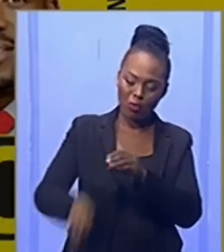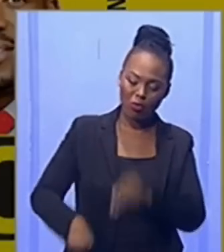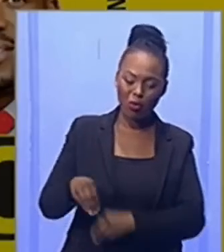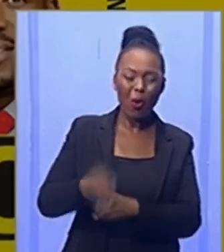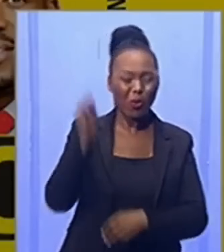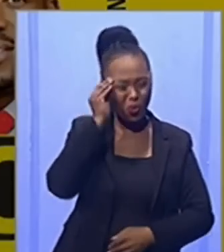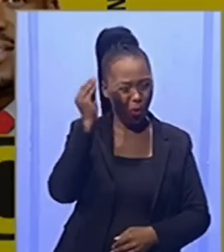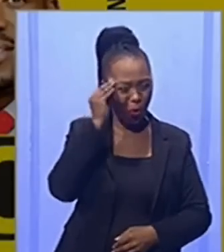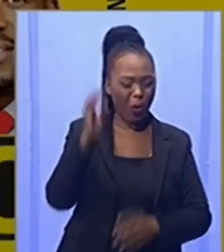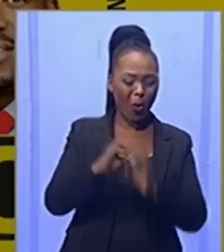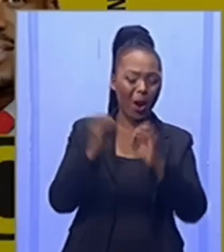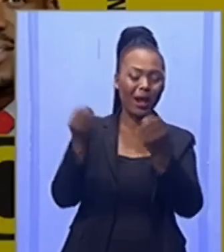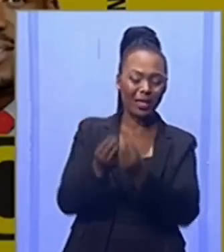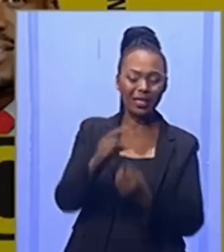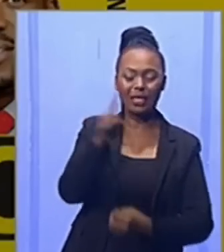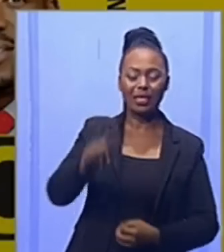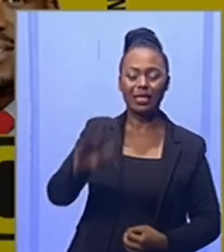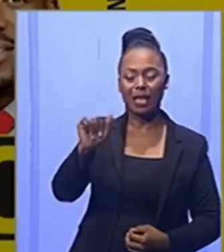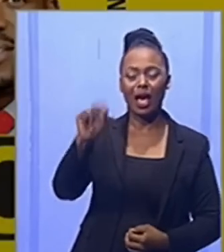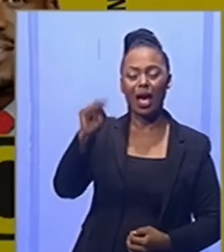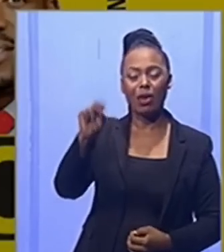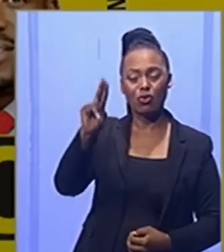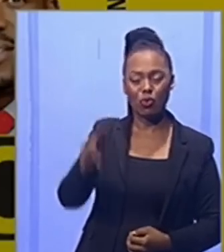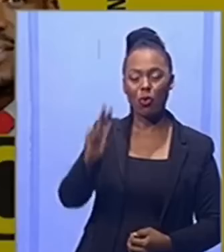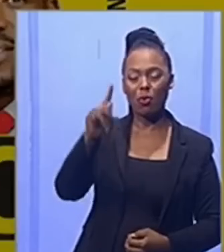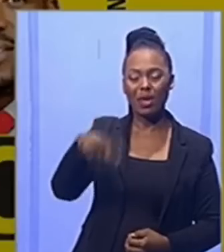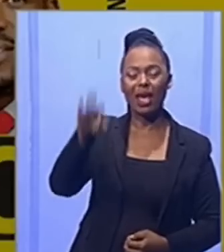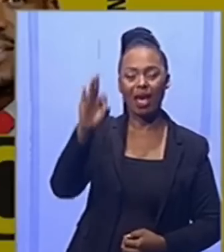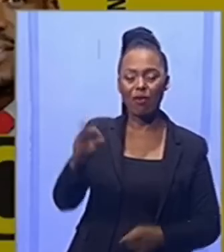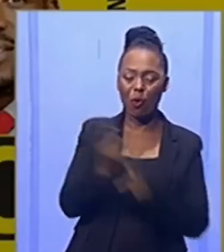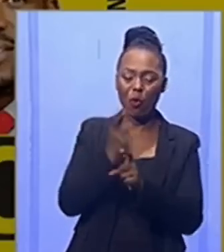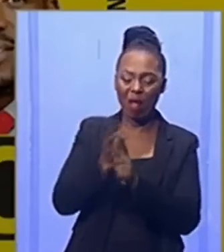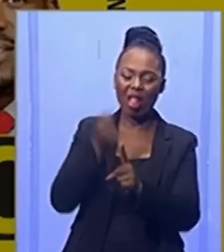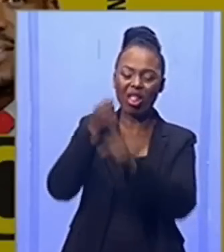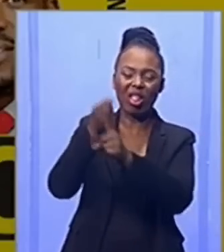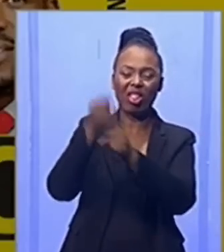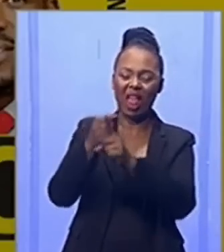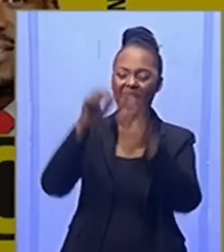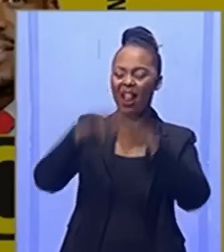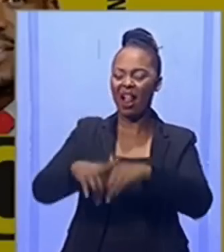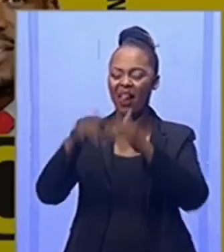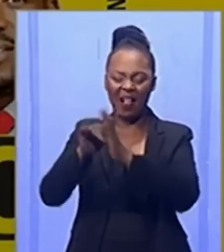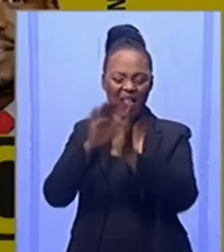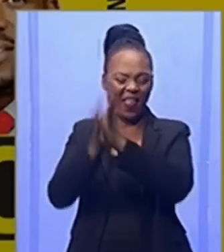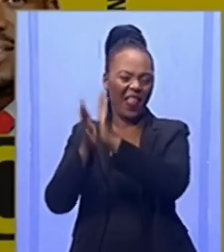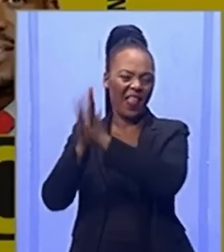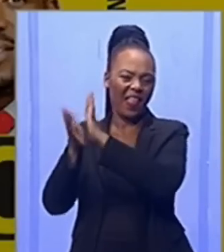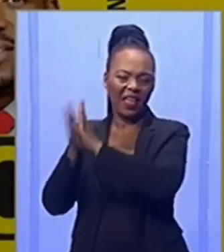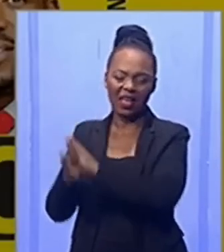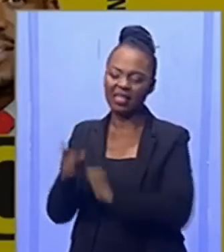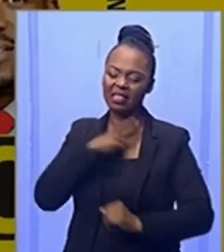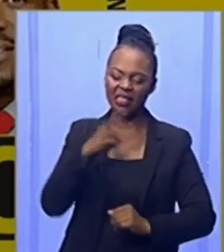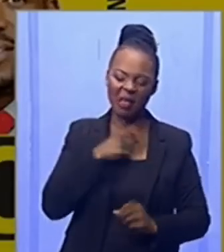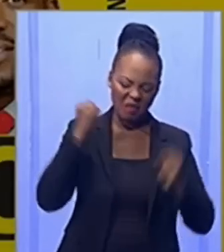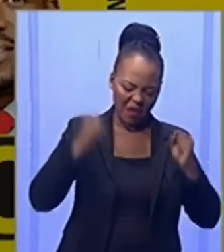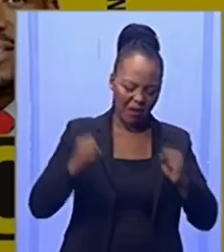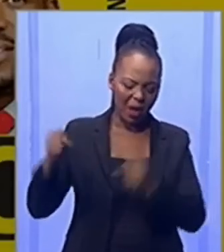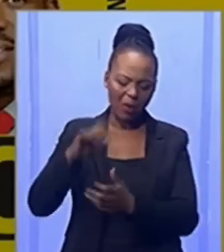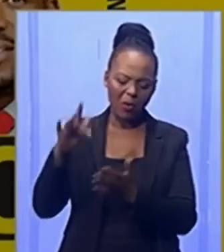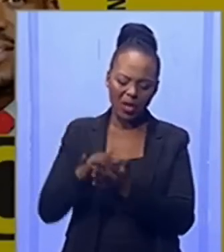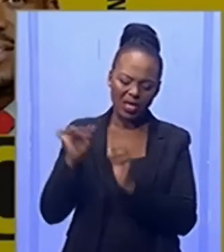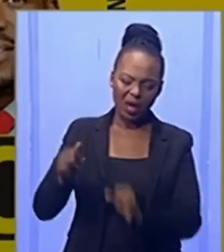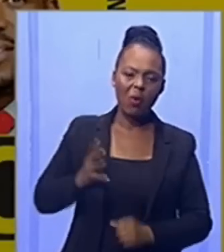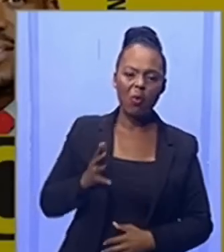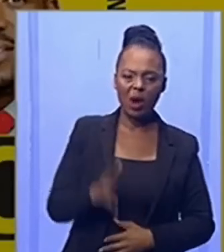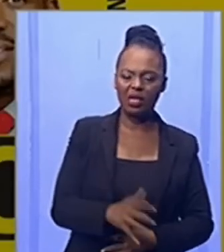wa ZANU-PF o tsebega bjale ka baganka ba ntwa ba bušanoši wa ka senyakeng go tswa mo setulong bjale ba to dira ka mešogo